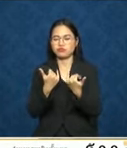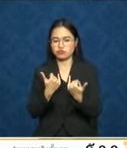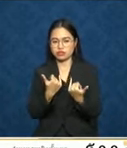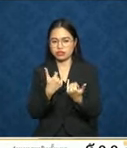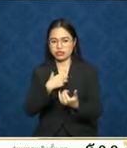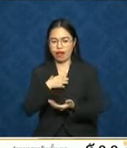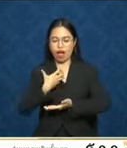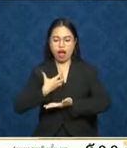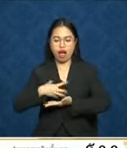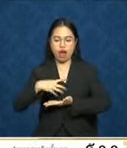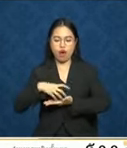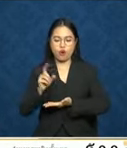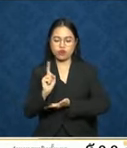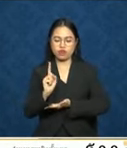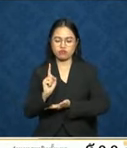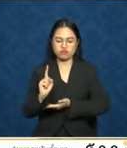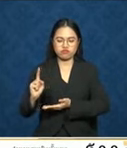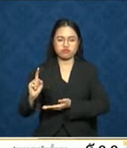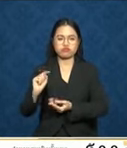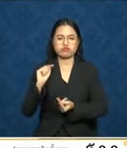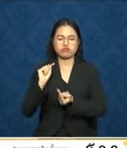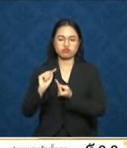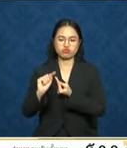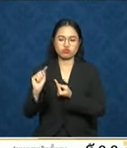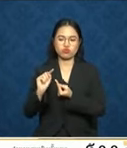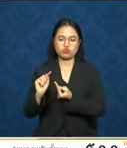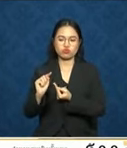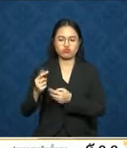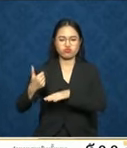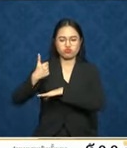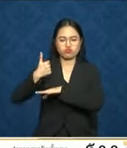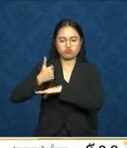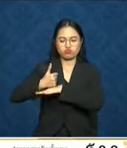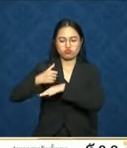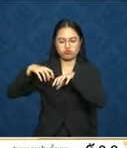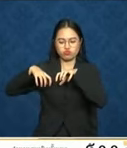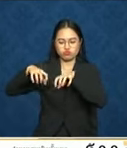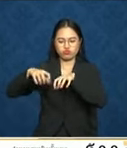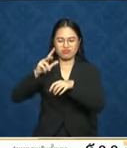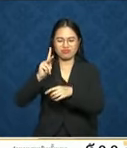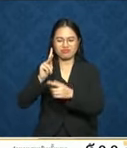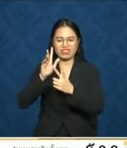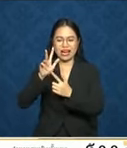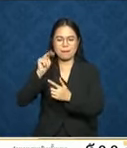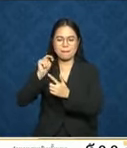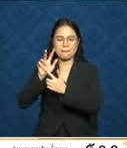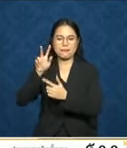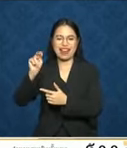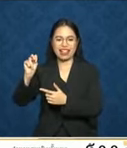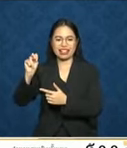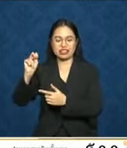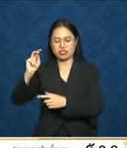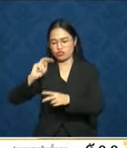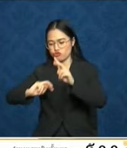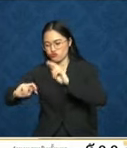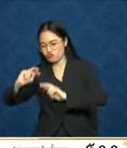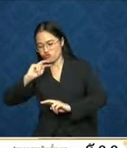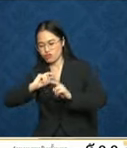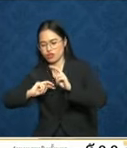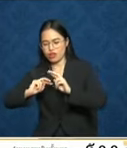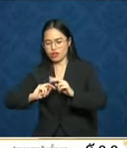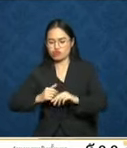ารพครับผมได้รับหนังสือร้องเรียนจากท่านกำนันประสิทธิ์ประจงใสกำนันตำบลท้องลำเจียกผู้ให